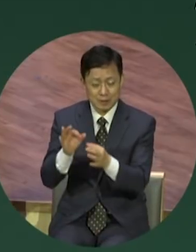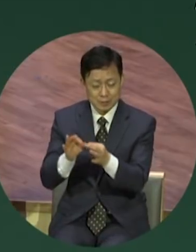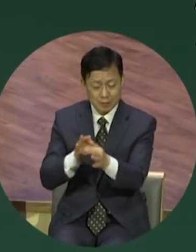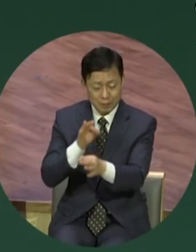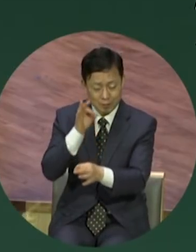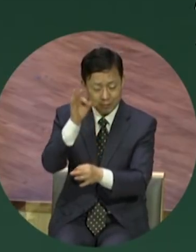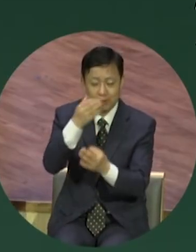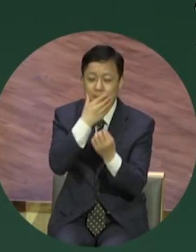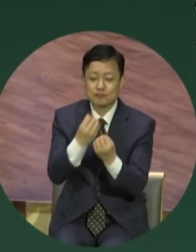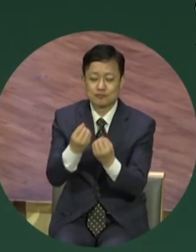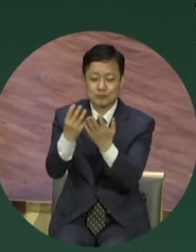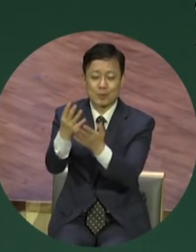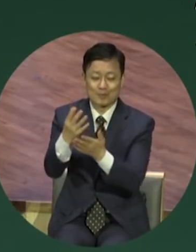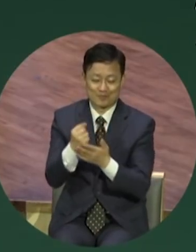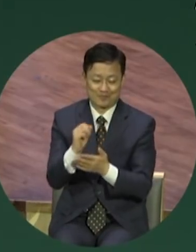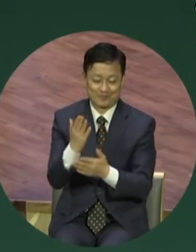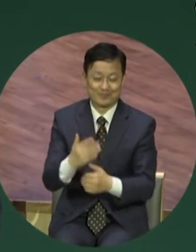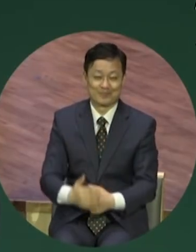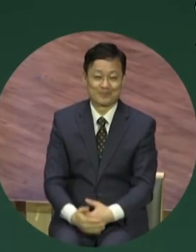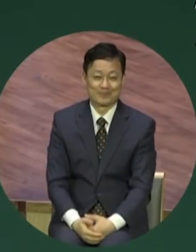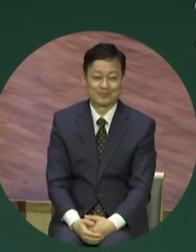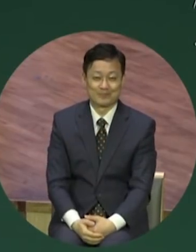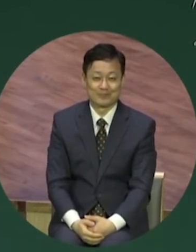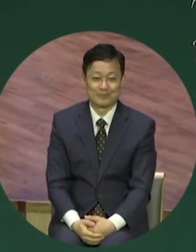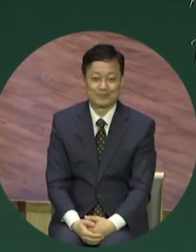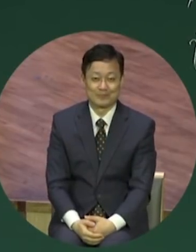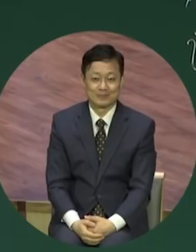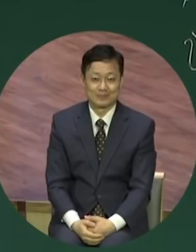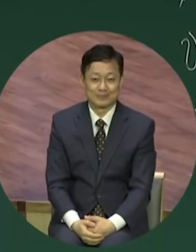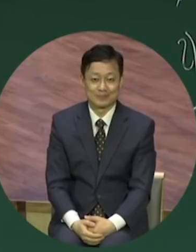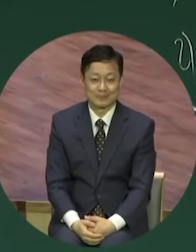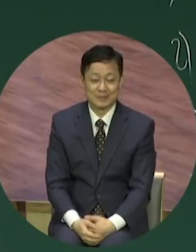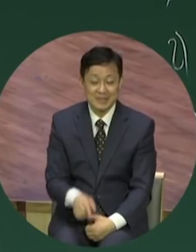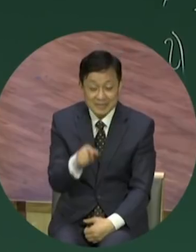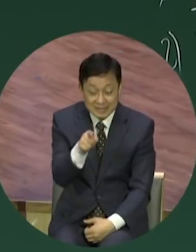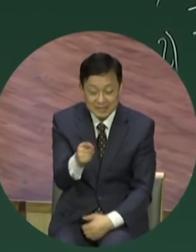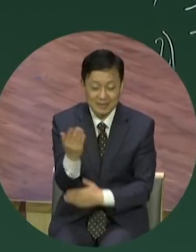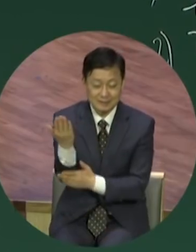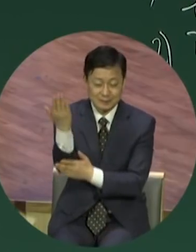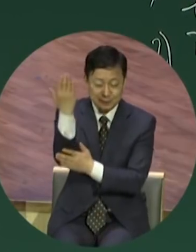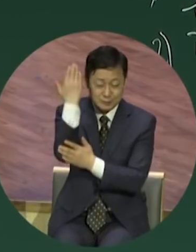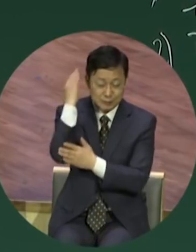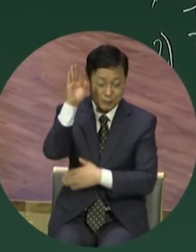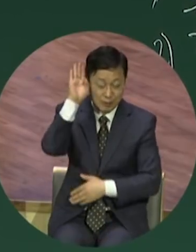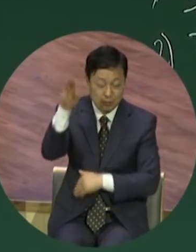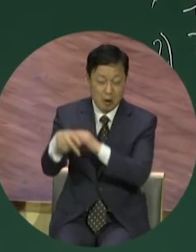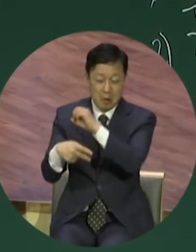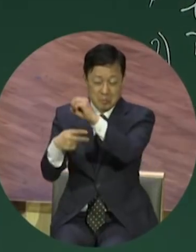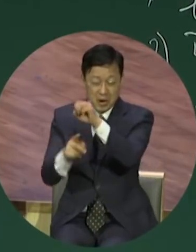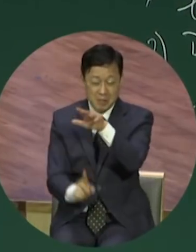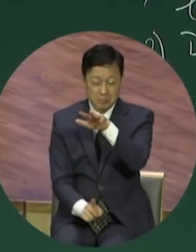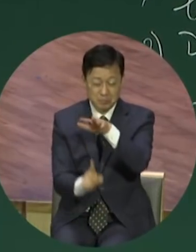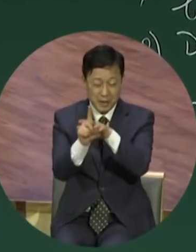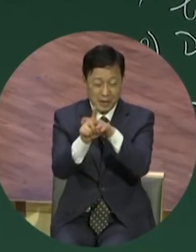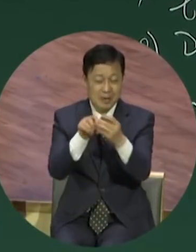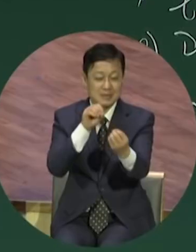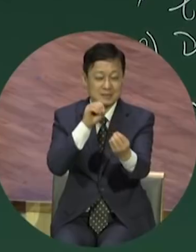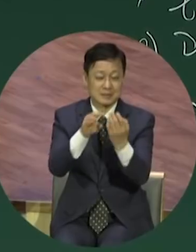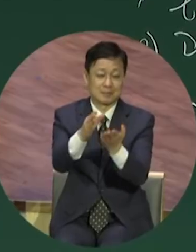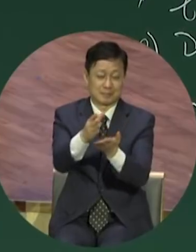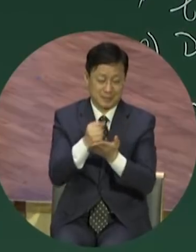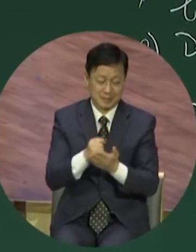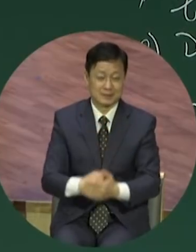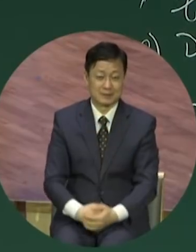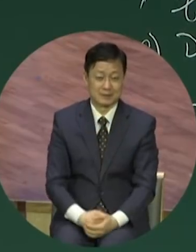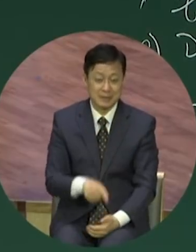시작해요. And from then on, you're able to see what is eternal. 그걸 보고 전무후무. We call that unprecedented, never repeated. 그걸